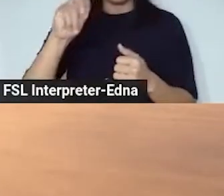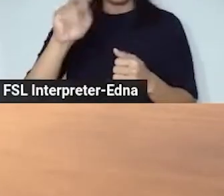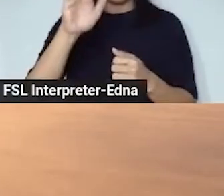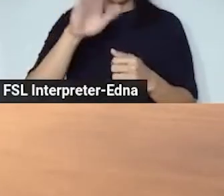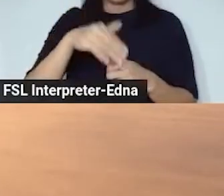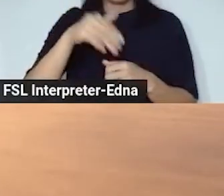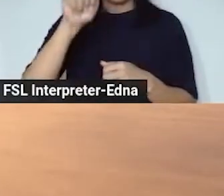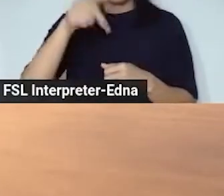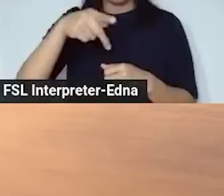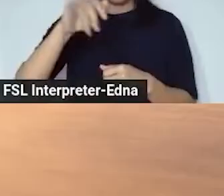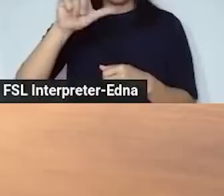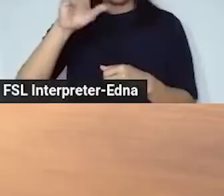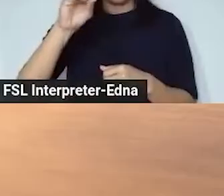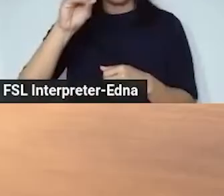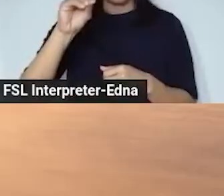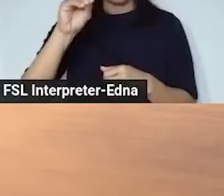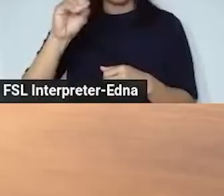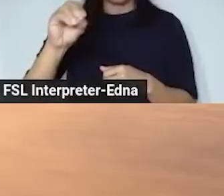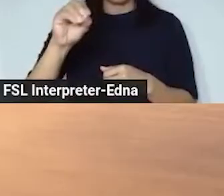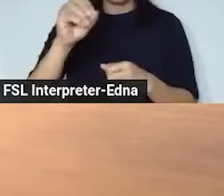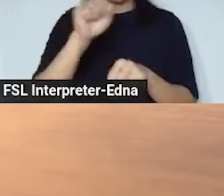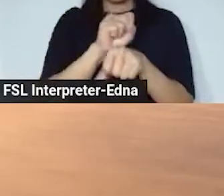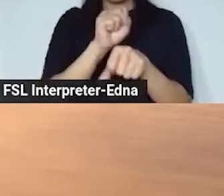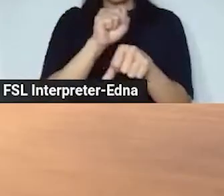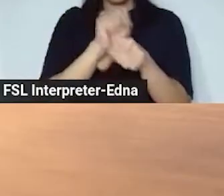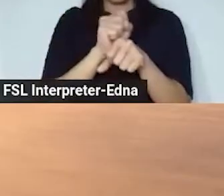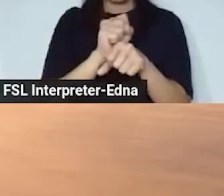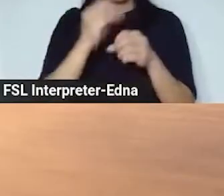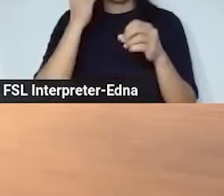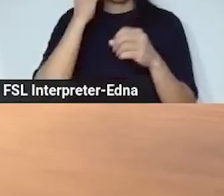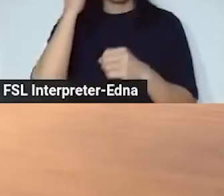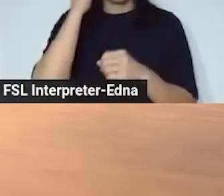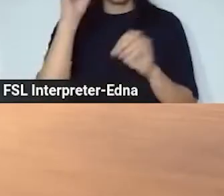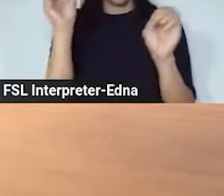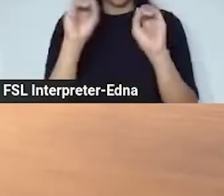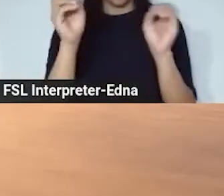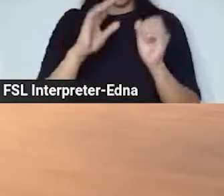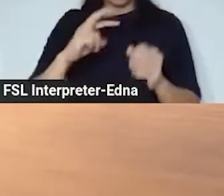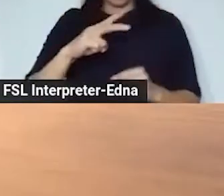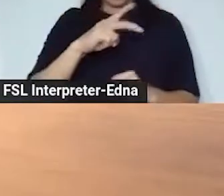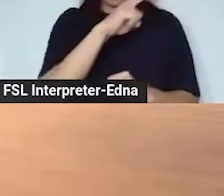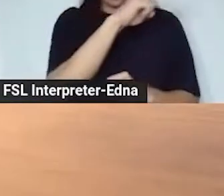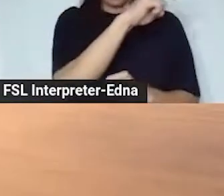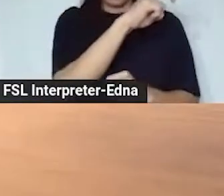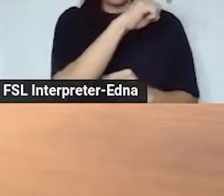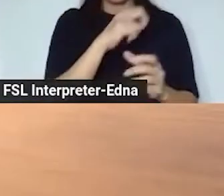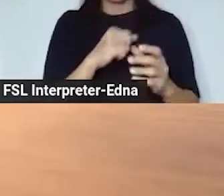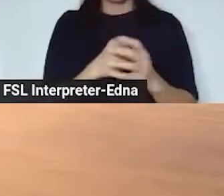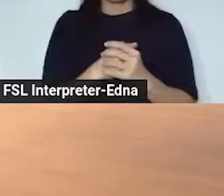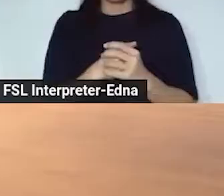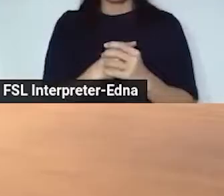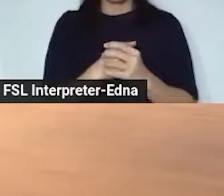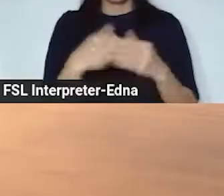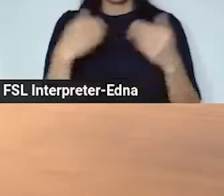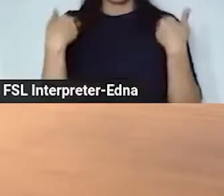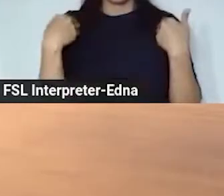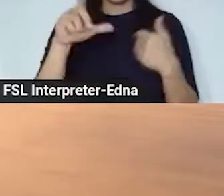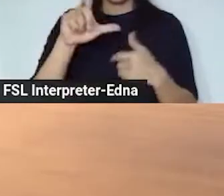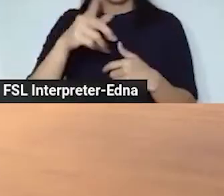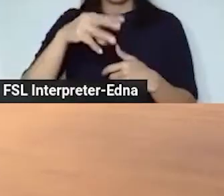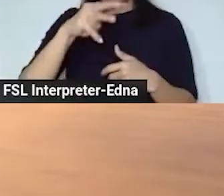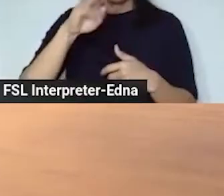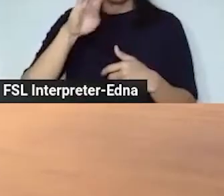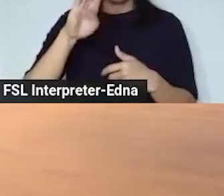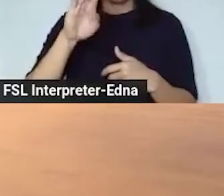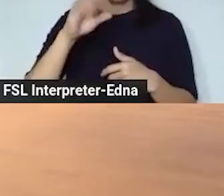ay... he's working at tahanang walang hagdanan, and ang kanya pong condition, he has a limb girdle